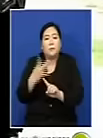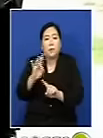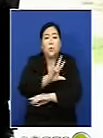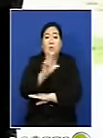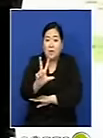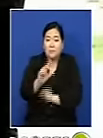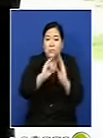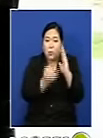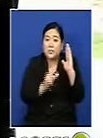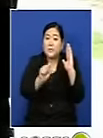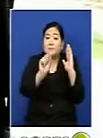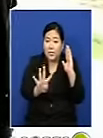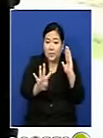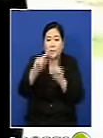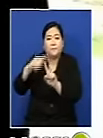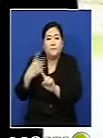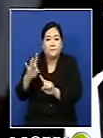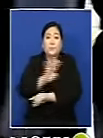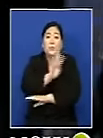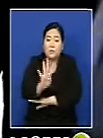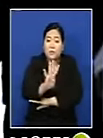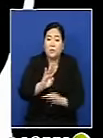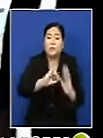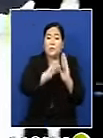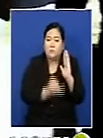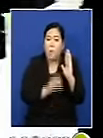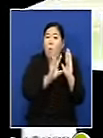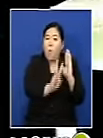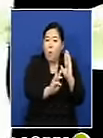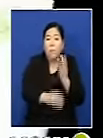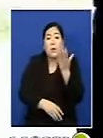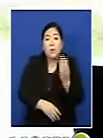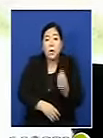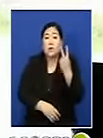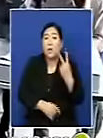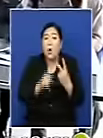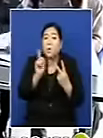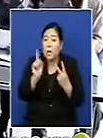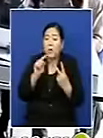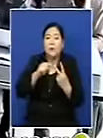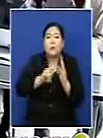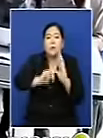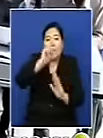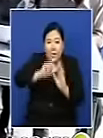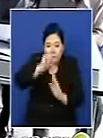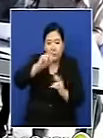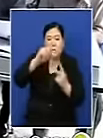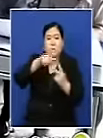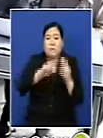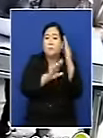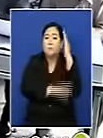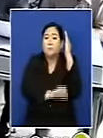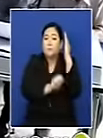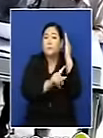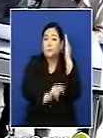24จังหวัด4สิงหาคม6จังหวัดและอีก2จังหวัดที่เหลือคือน่านกับสตูลอยู่ระหว่างการดำเนินการครับ ค่ะแ